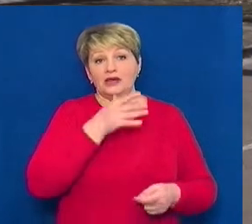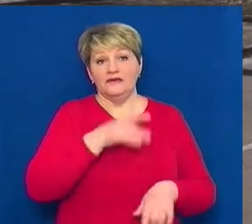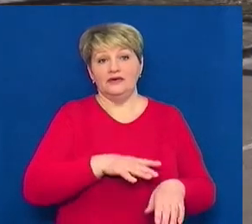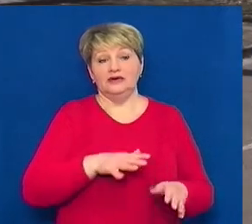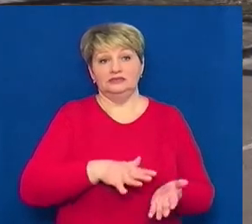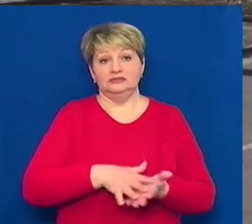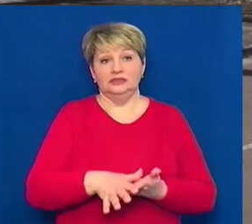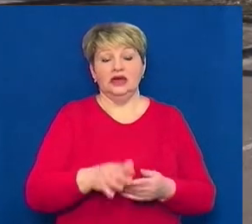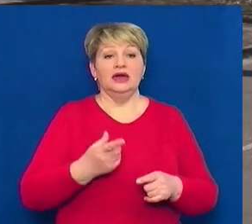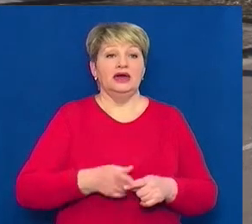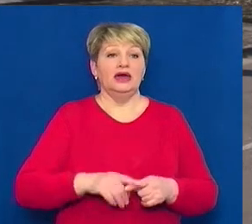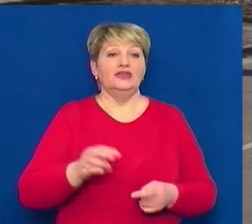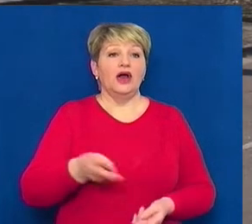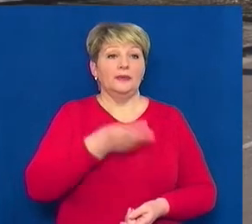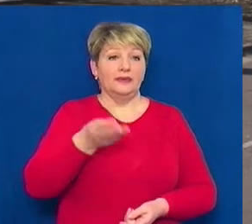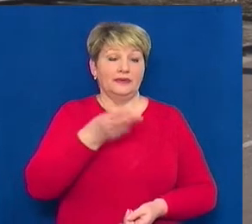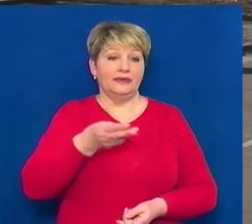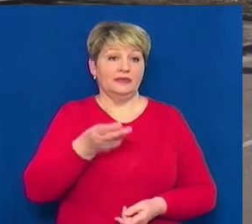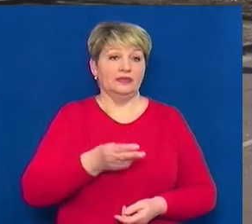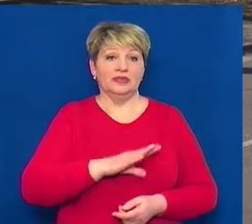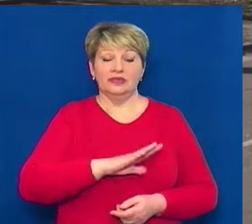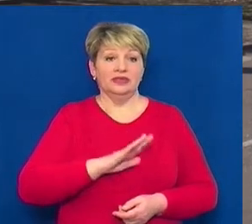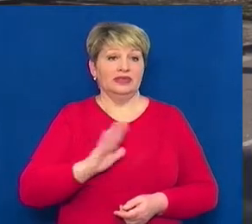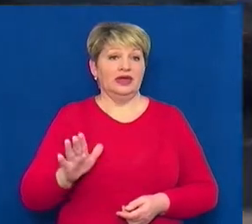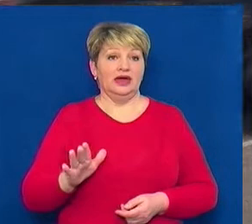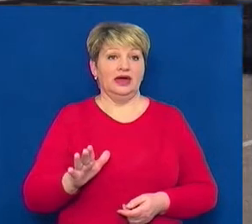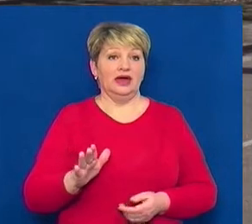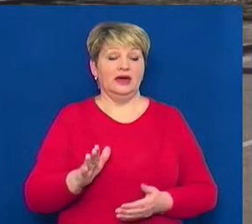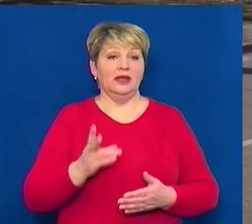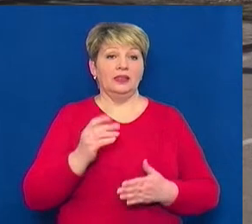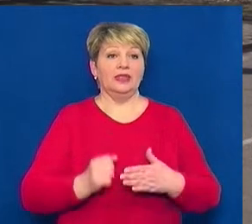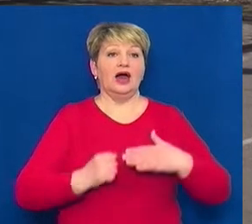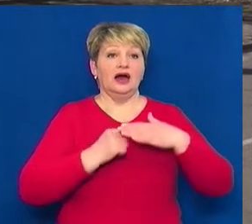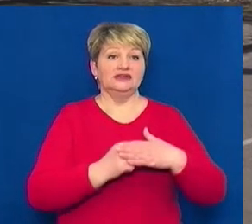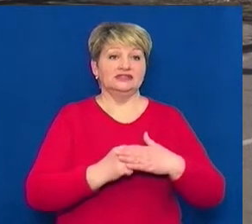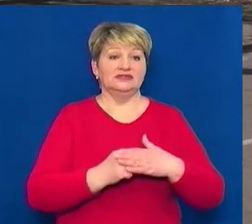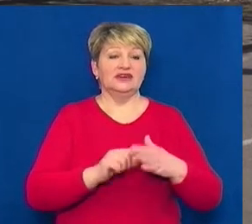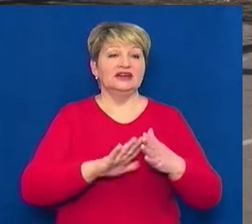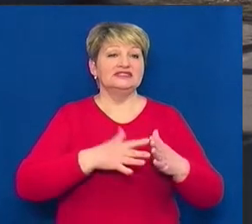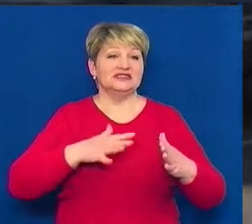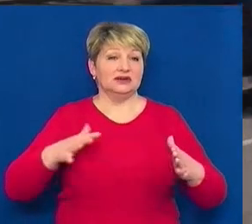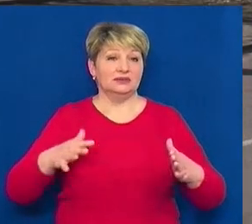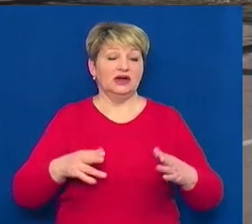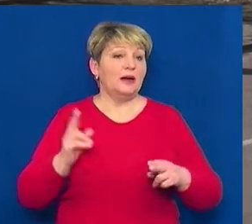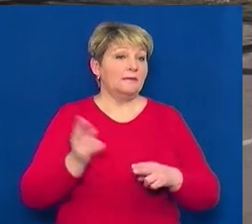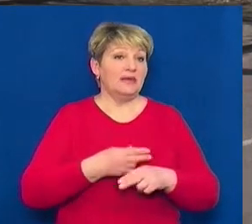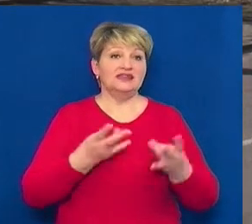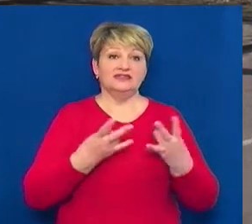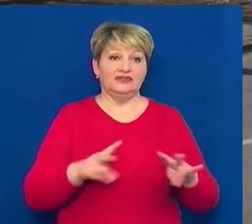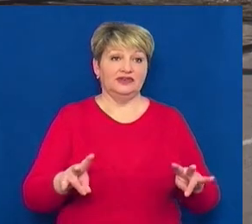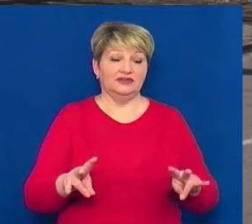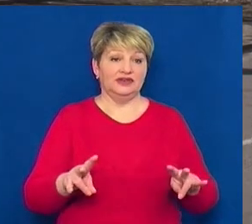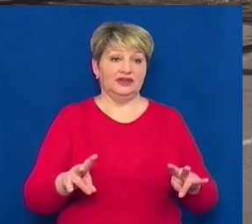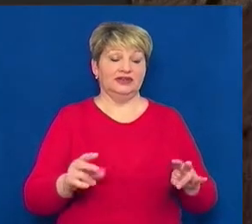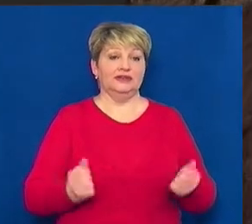Це препарат Аргенвінтум на основі екстракту срібла. Він безвредний, це клас вредності